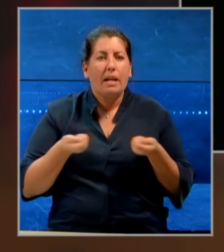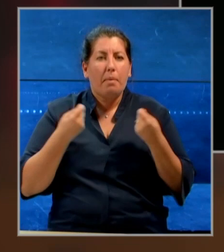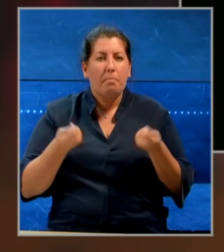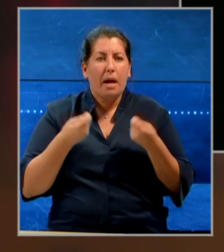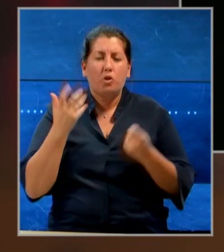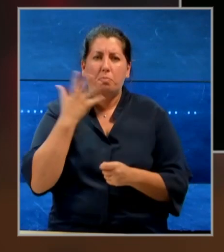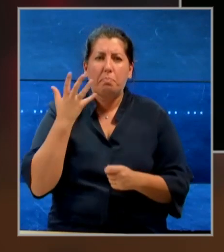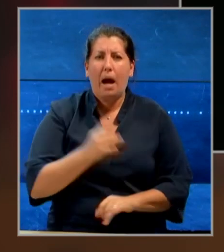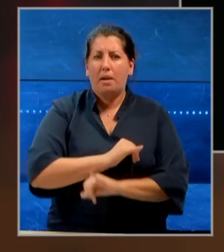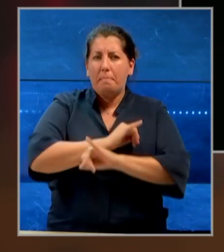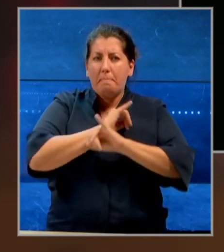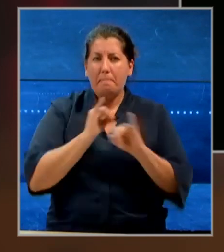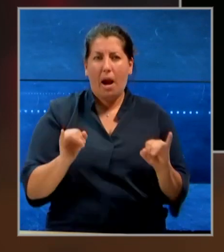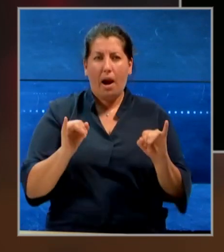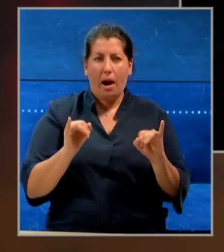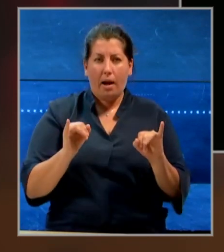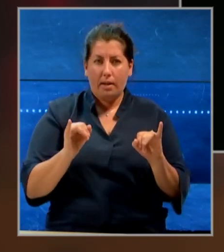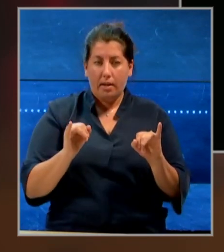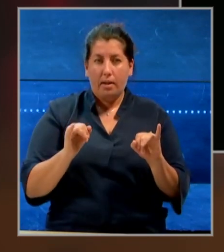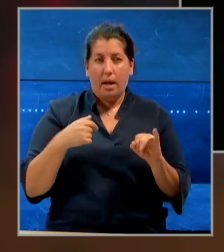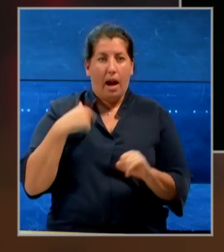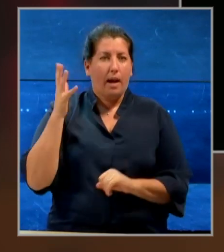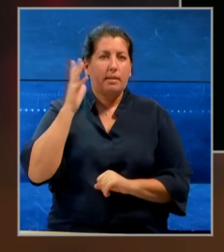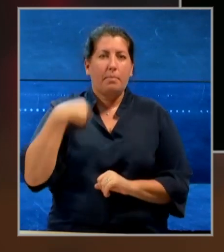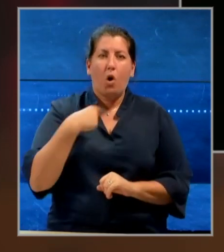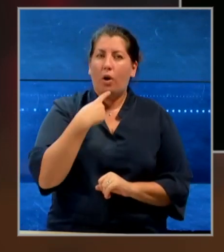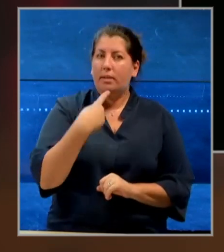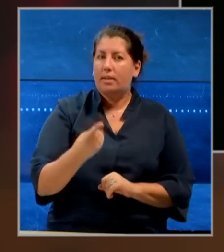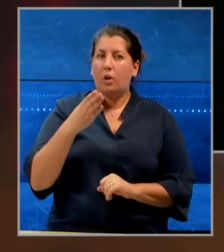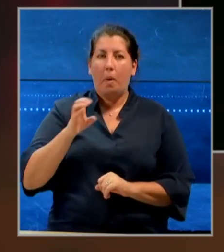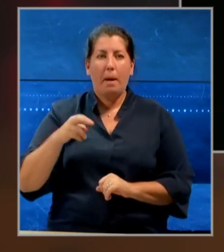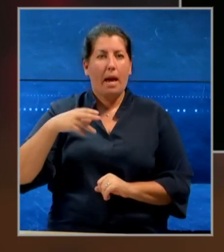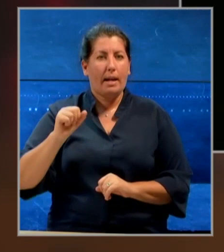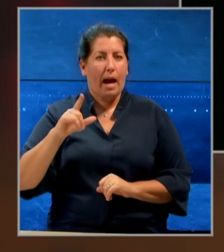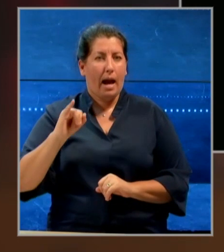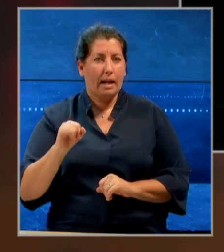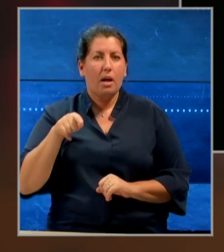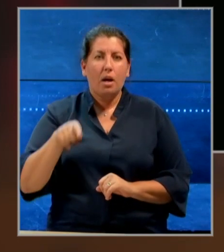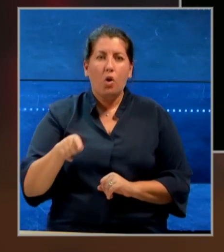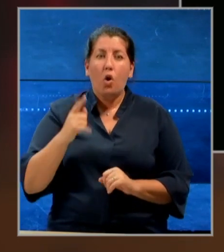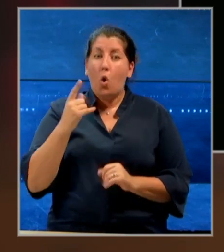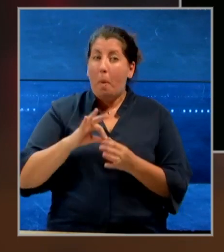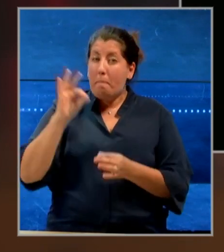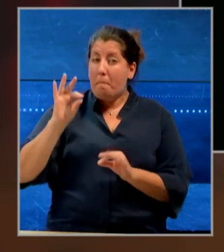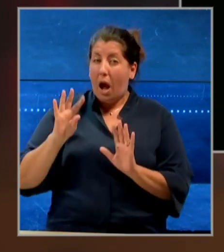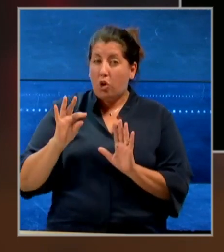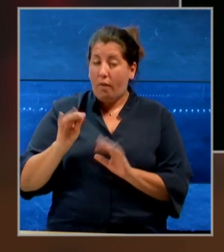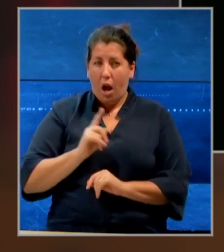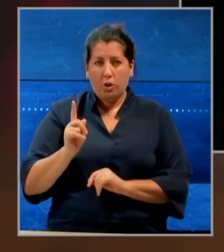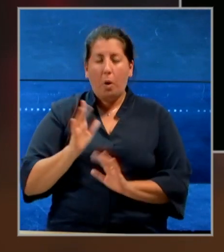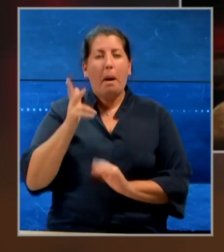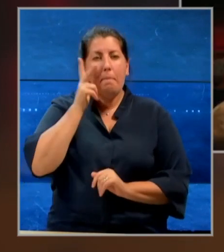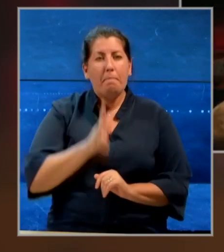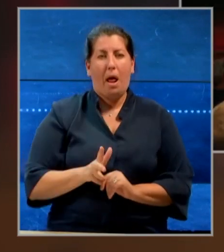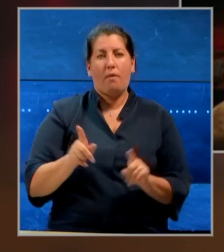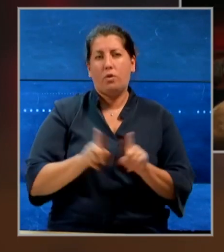ben vedere Benali, ecco, certo. per dirla, quindi non è che devi essere per forza 1,90, devi sempre giocare a calcio. E noi dobbiamo tra poco